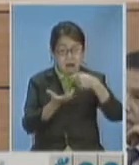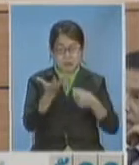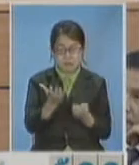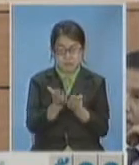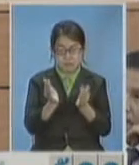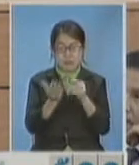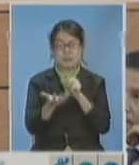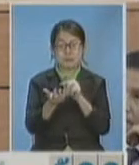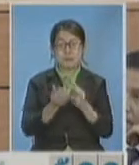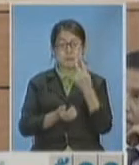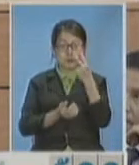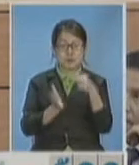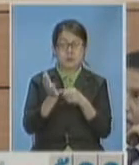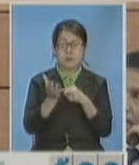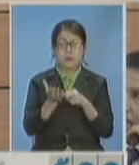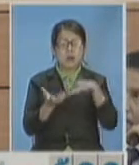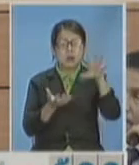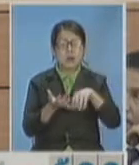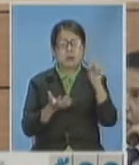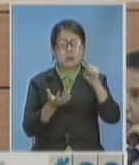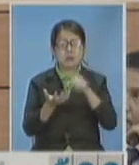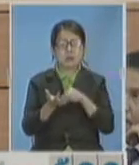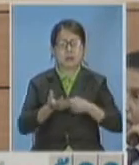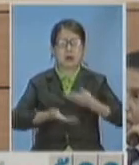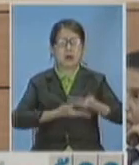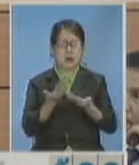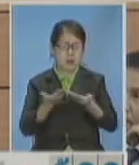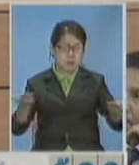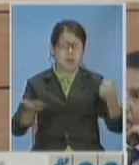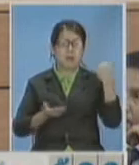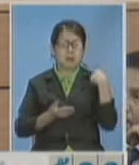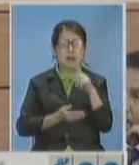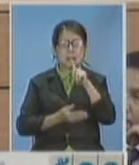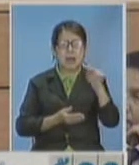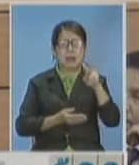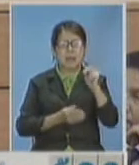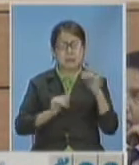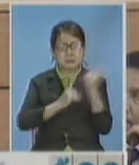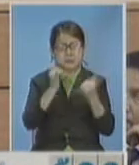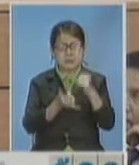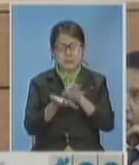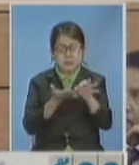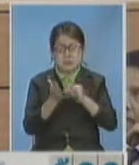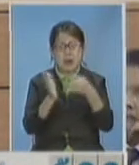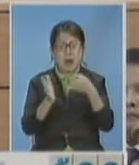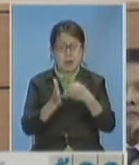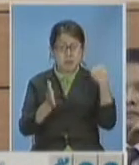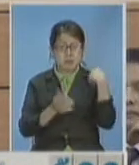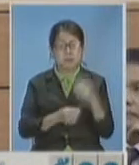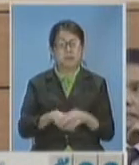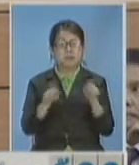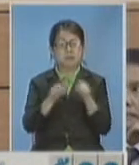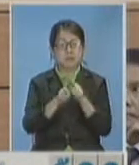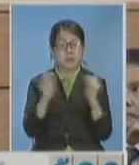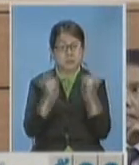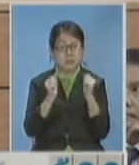ธานดูซึ่งเป็นสินค้าขายอยู่ทั่วไปตามตลาดนัดทุกขนแห่งแม้แต่ในห้างสรรพสิน